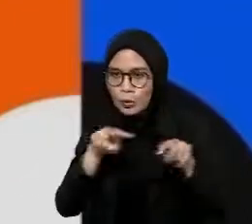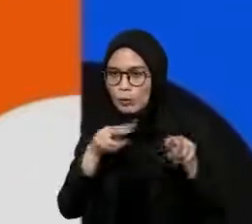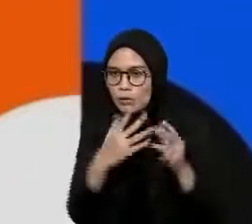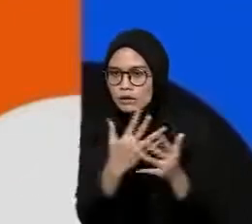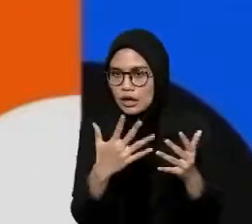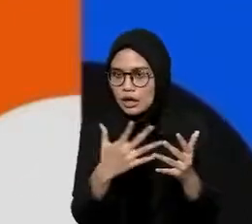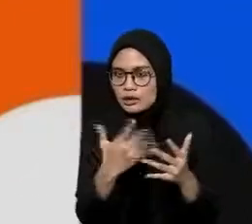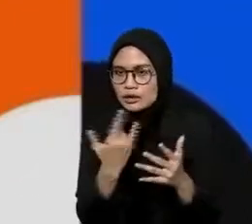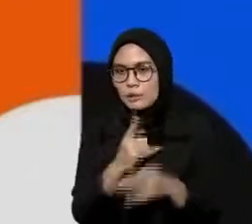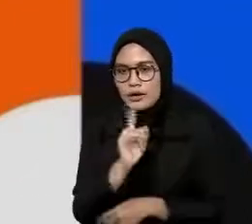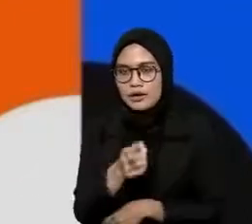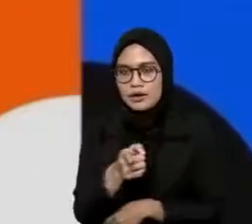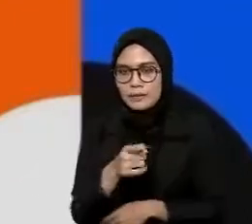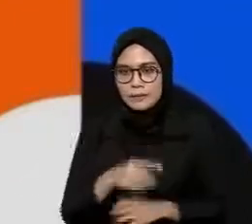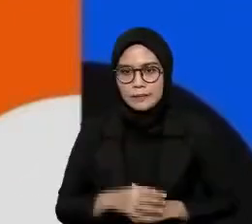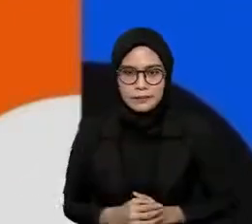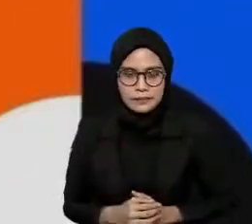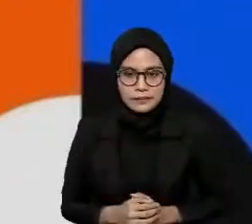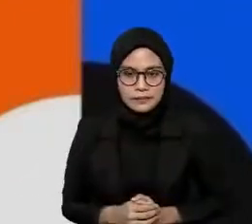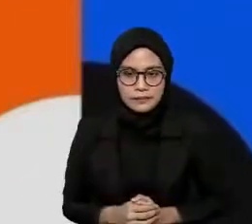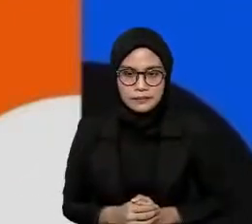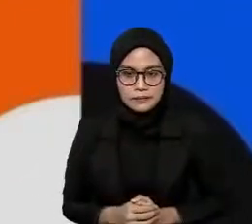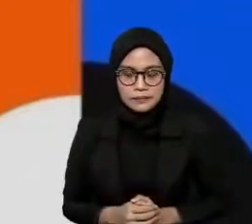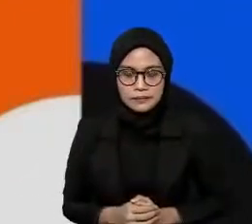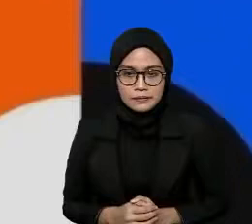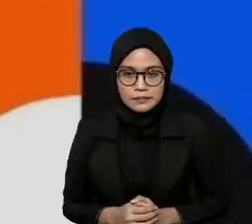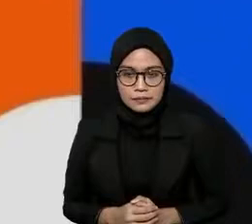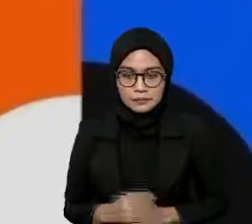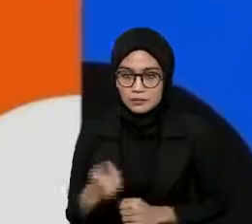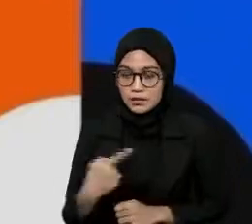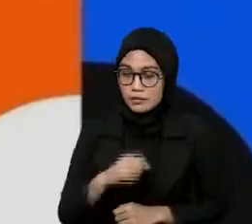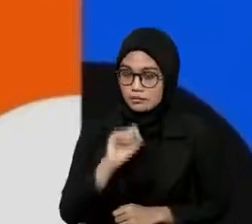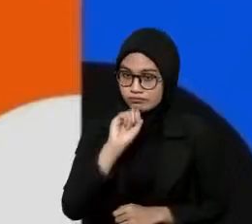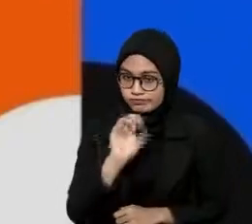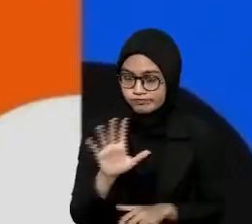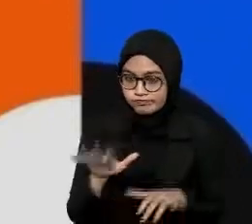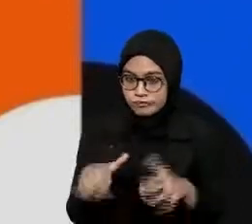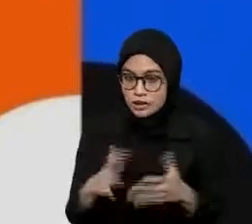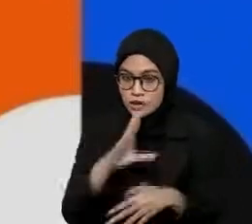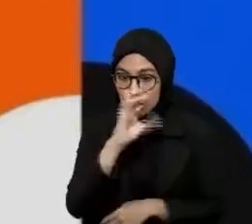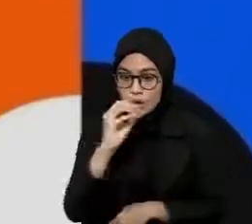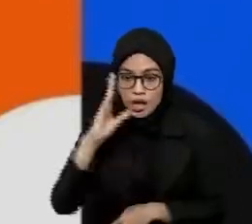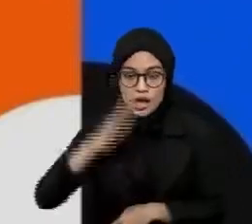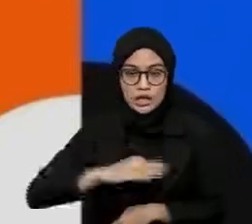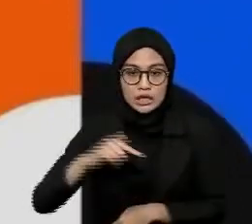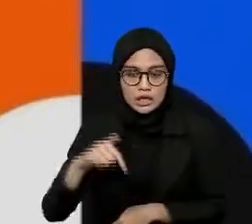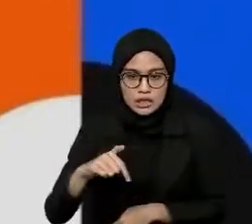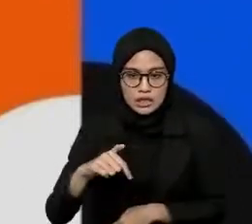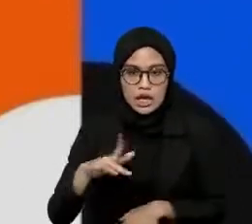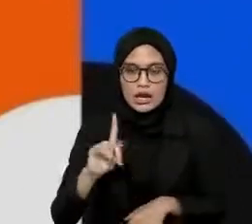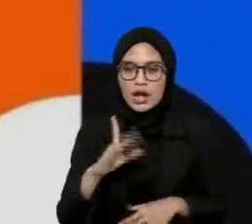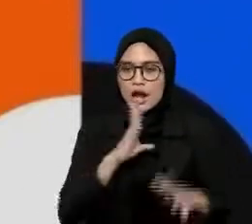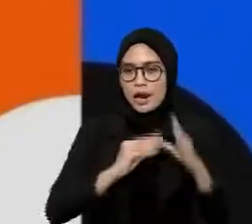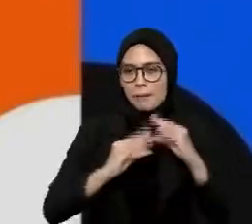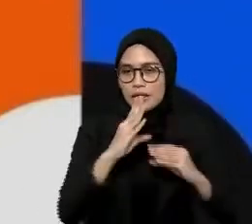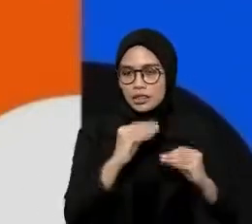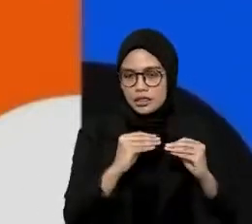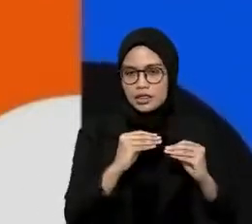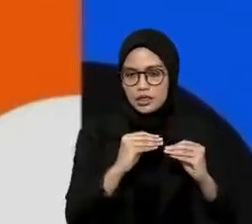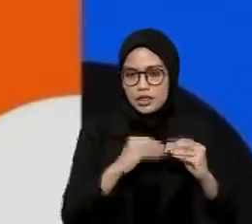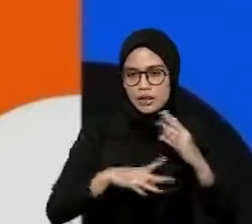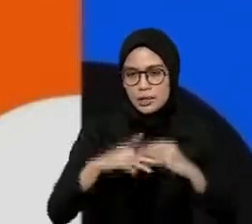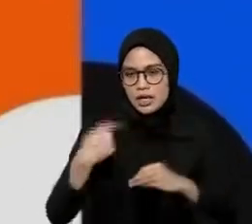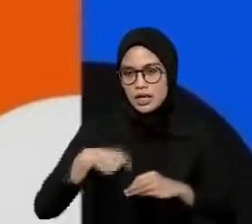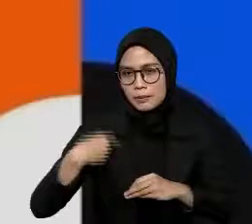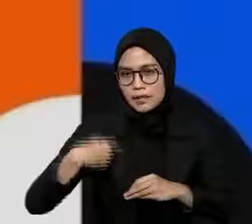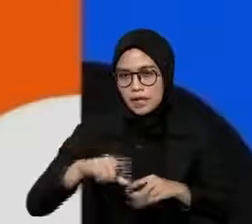ketentuan-ketentuan terkait pengendalian transportasi. Perlu kami sampaikan juga bahwa pada sore hari ini juga sudah dilakukan rapat koordinasi lintas